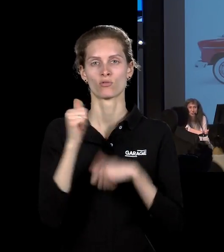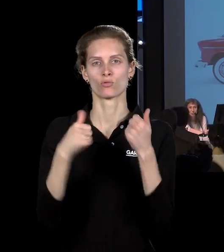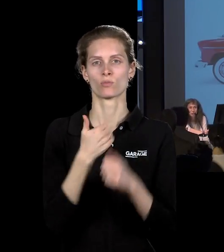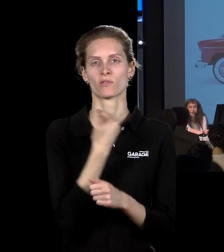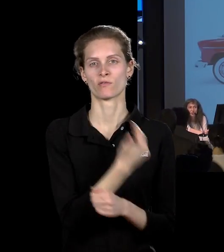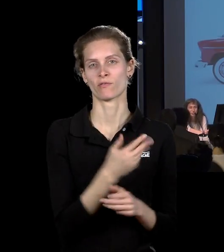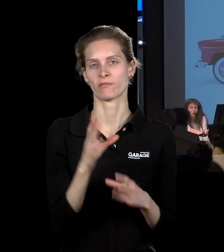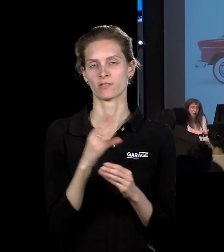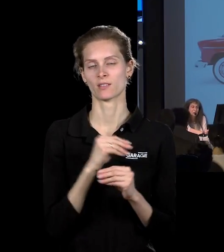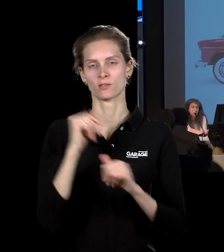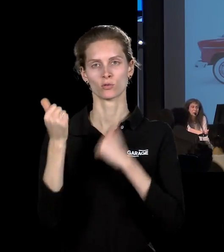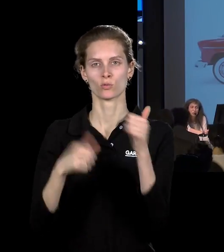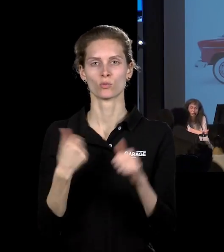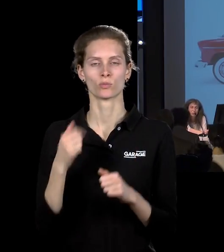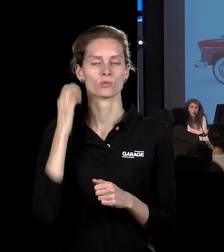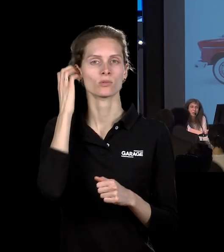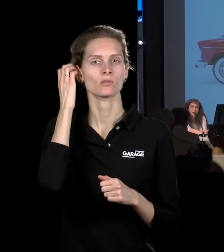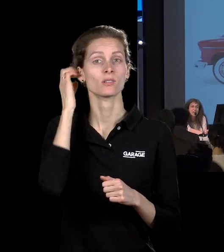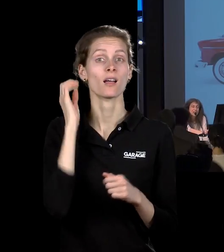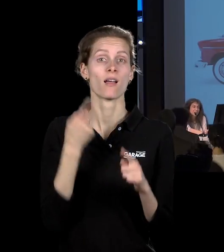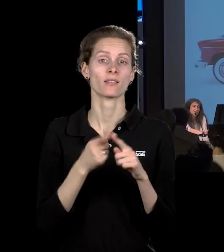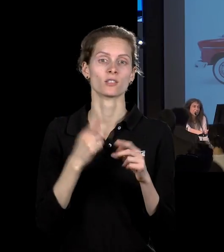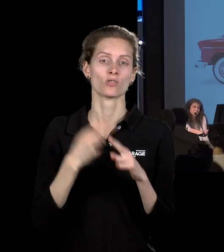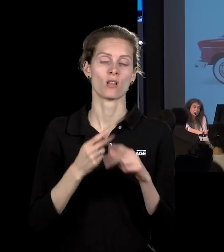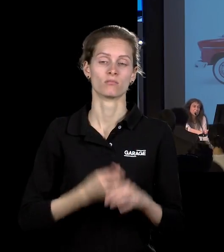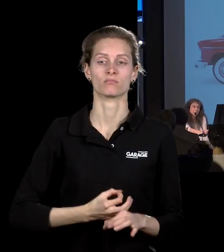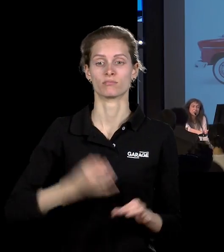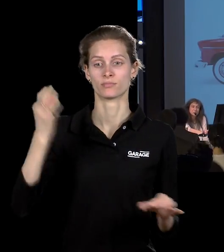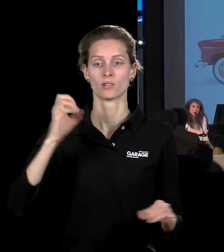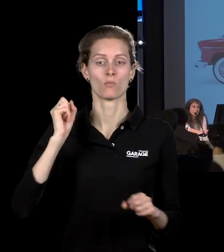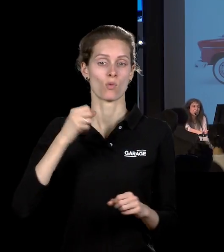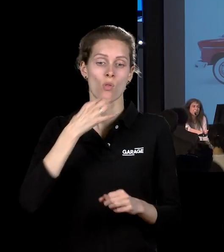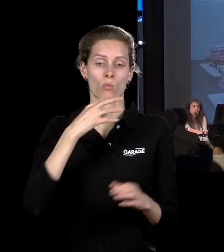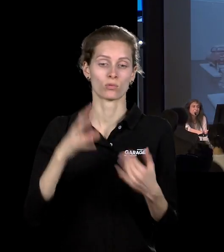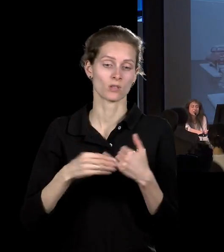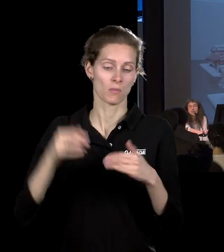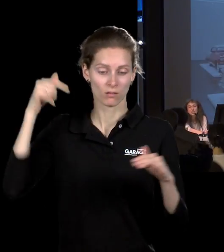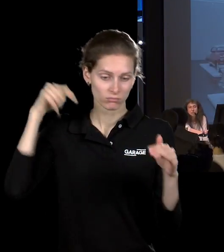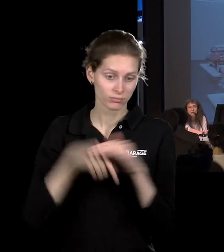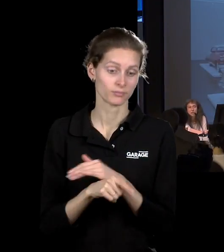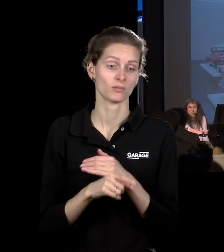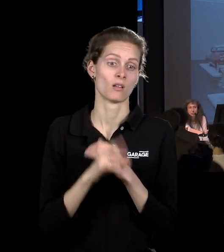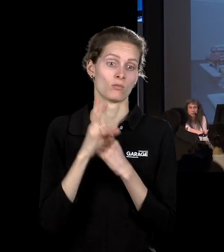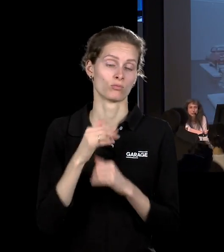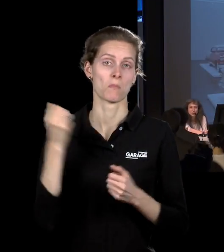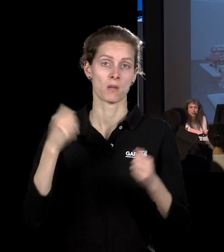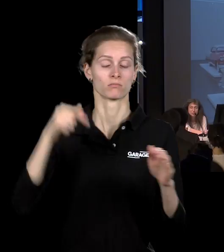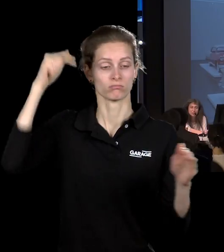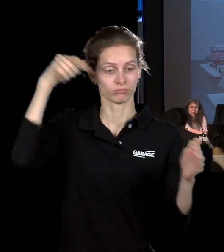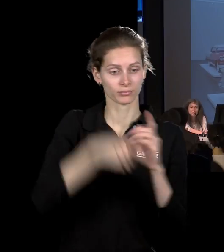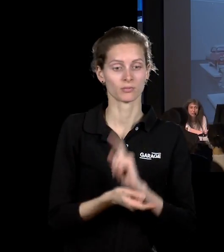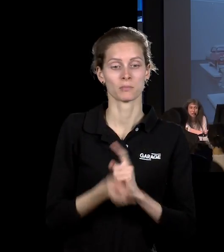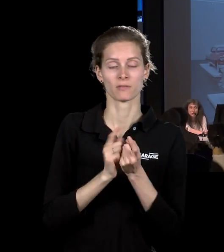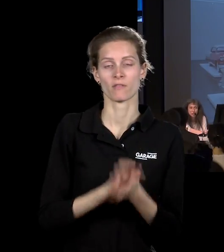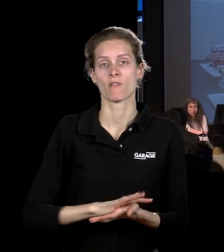стержень, который может пройти через все что угодно, и даже этот автомобиль превратить в абстракцию, превратить